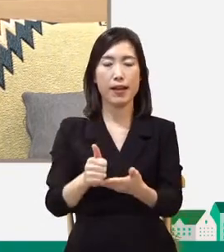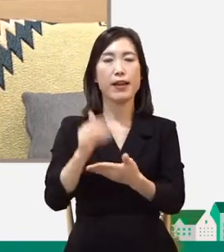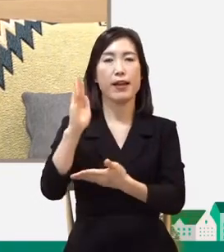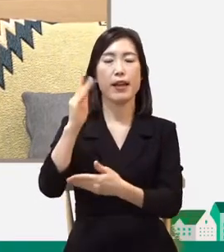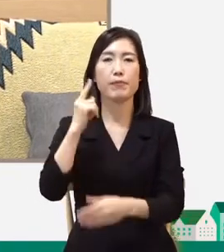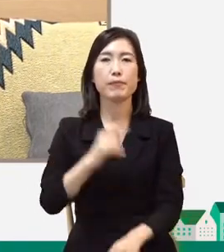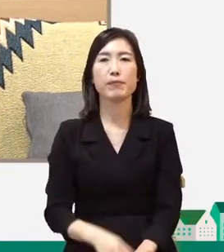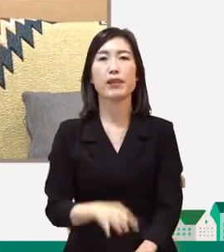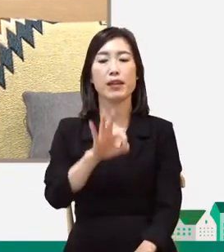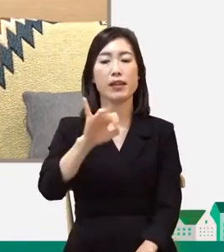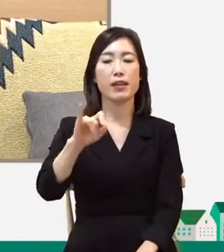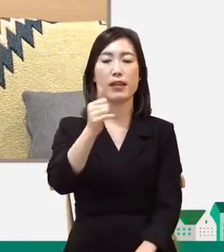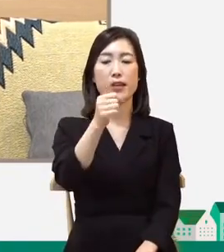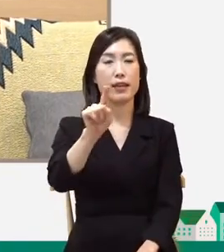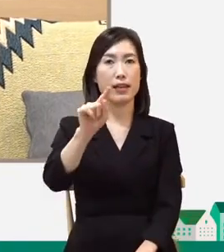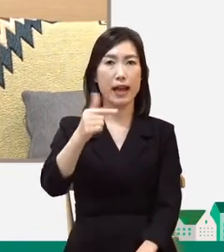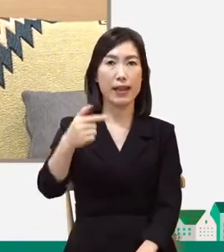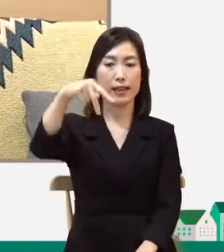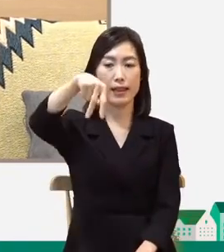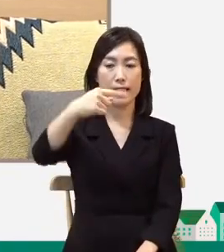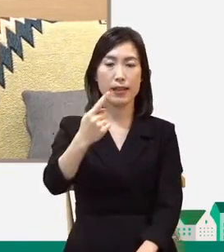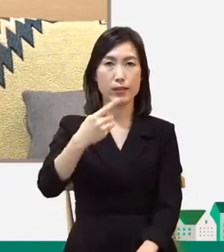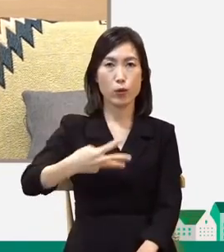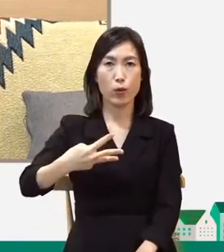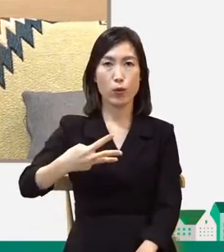이한솔 이사장님 준비되셨는지 한번 저랑 잠깐